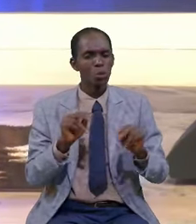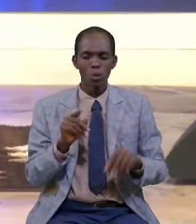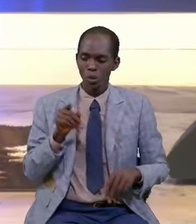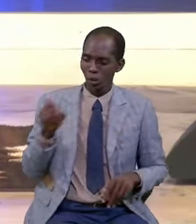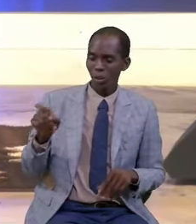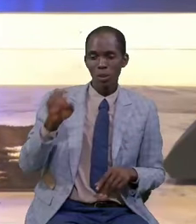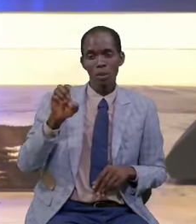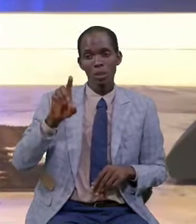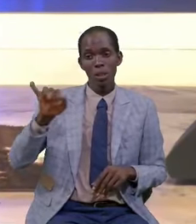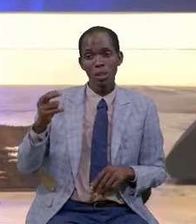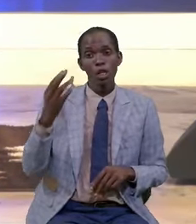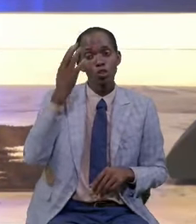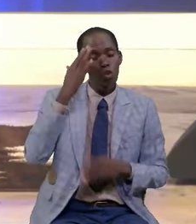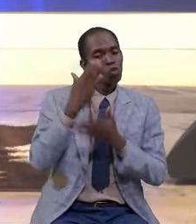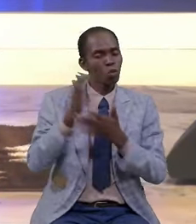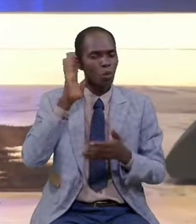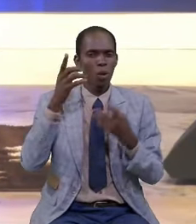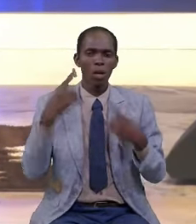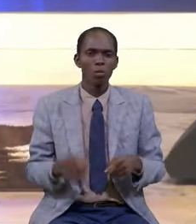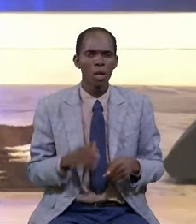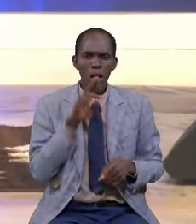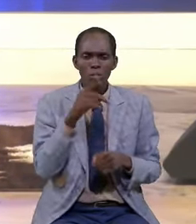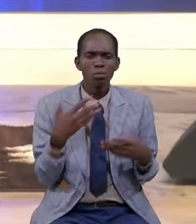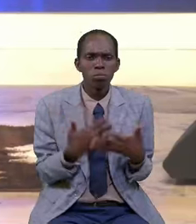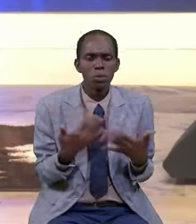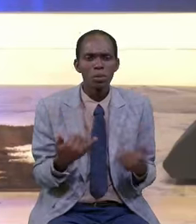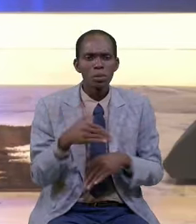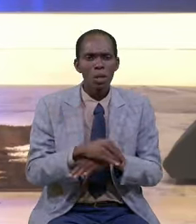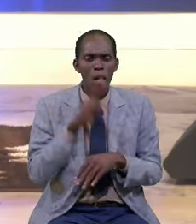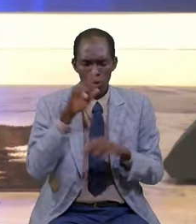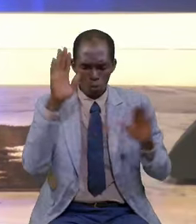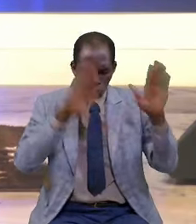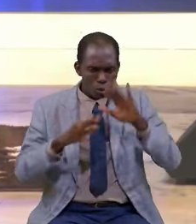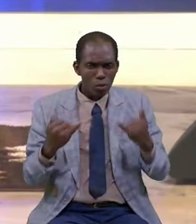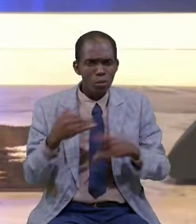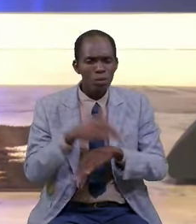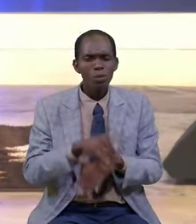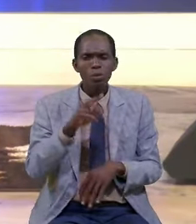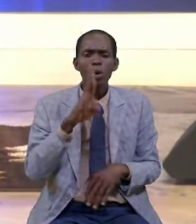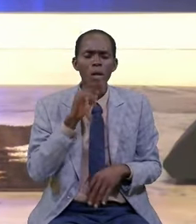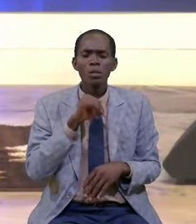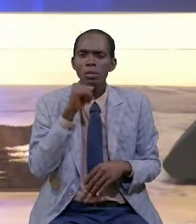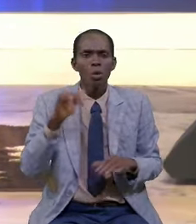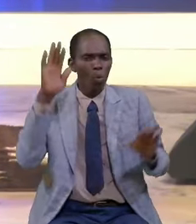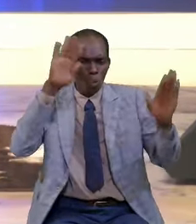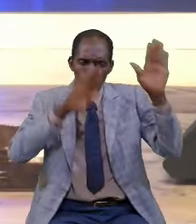dérangé. Il savait que quelque chose va se produire. Ce soir, vous n'avez pas peur, vous n'êtes pas anxieux,